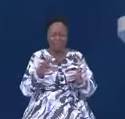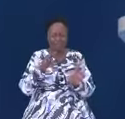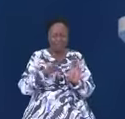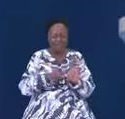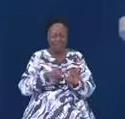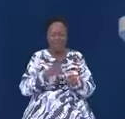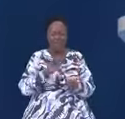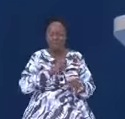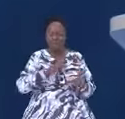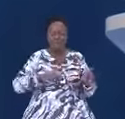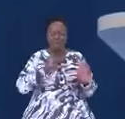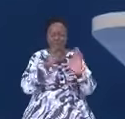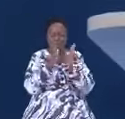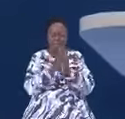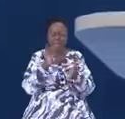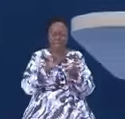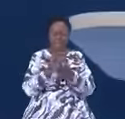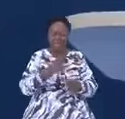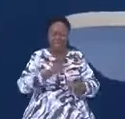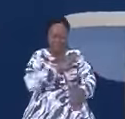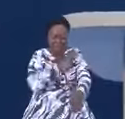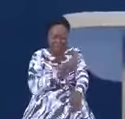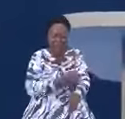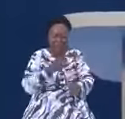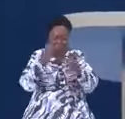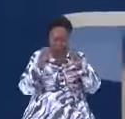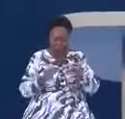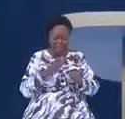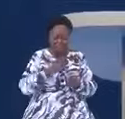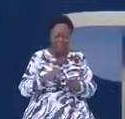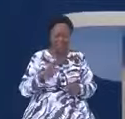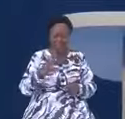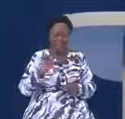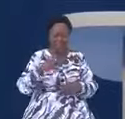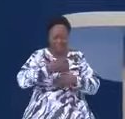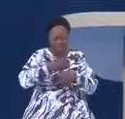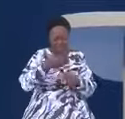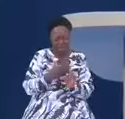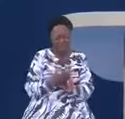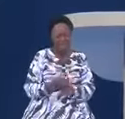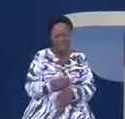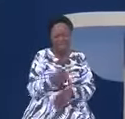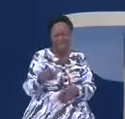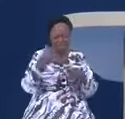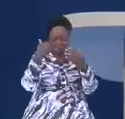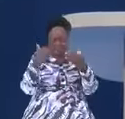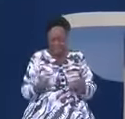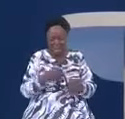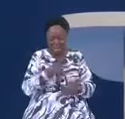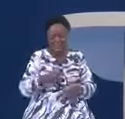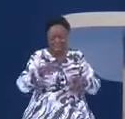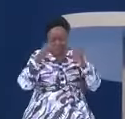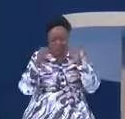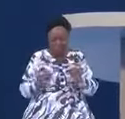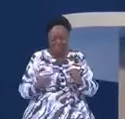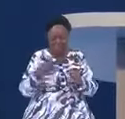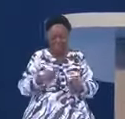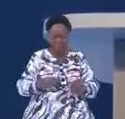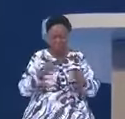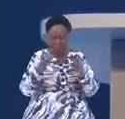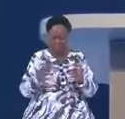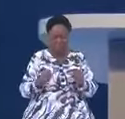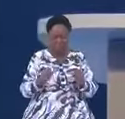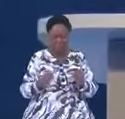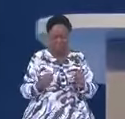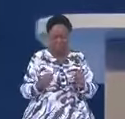puissance recrée les maintenant et que la puissance la force la capacité de se